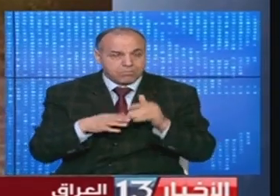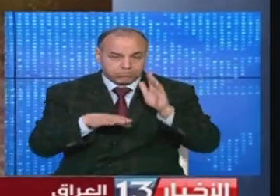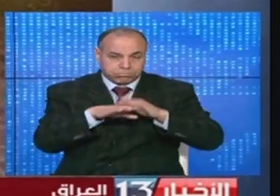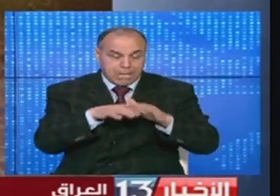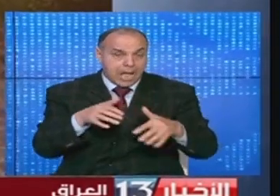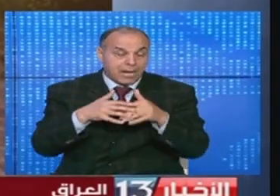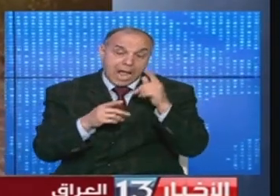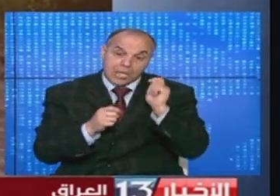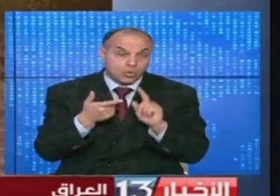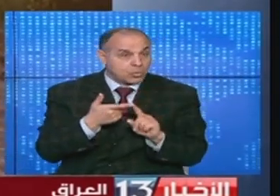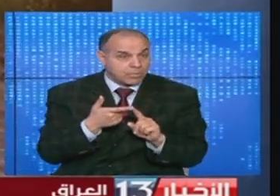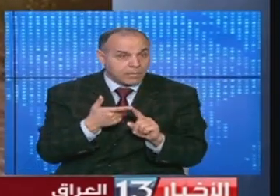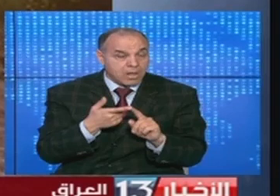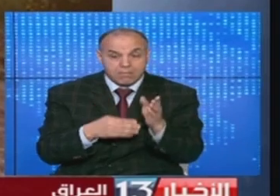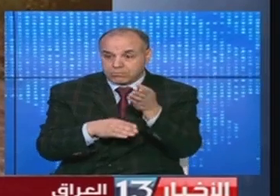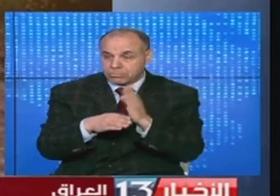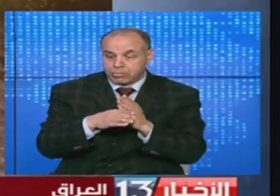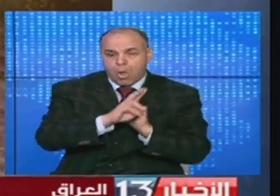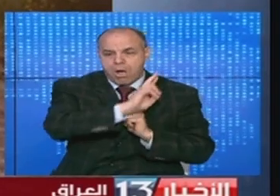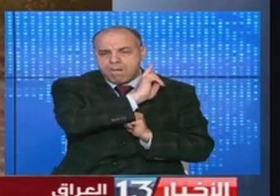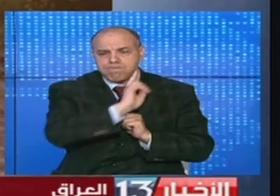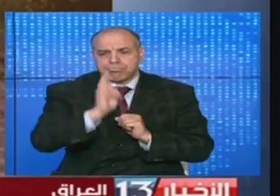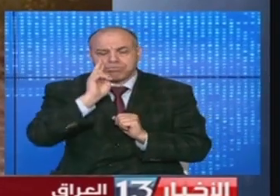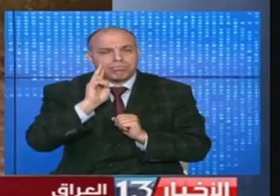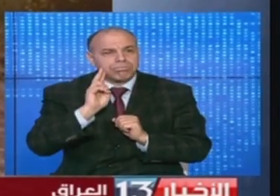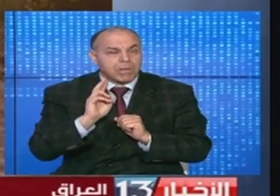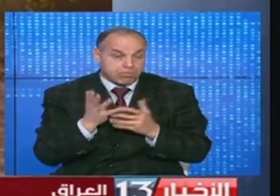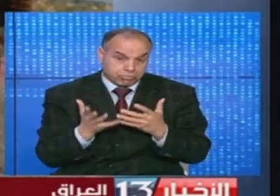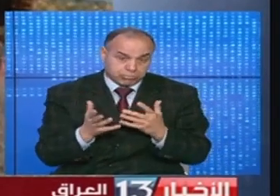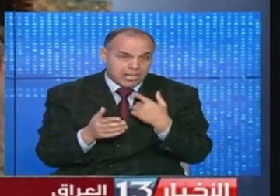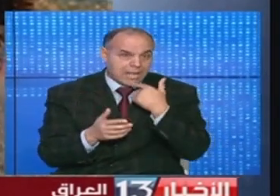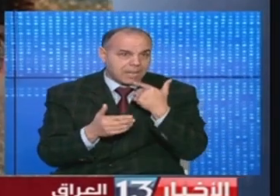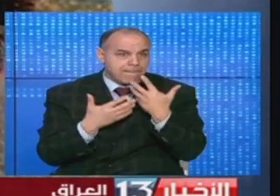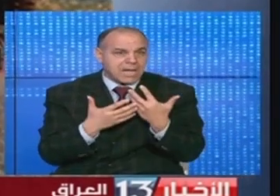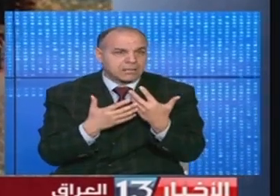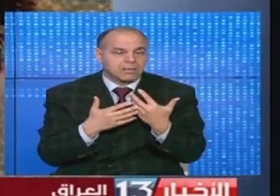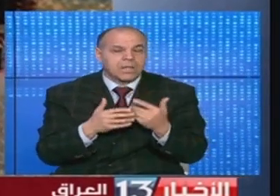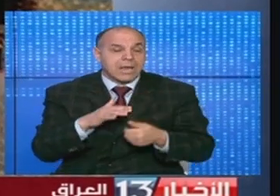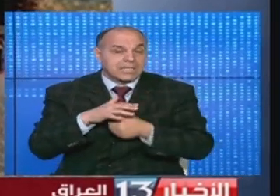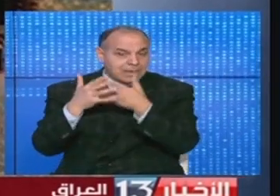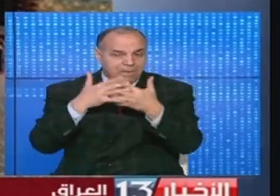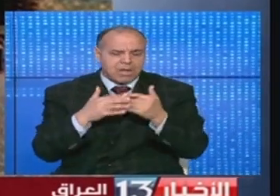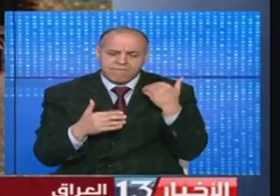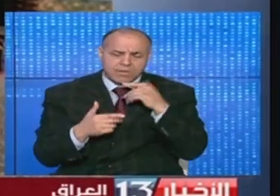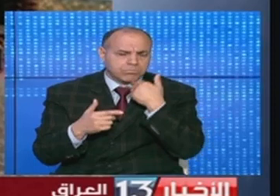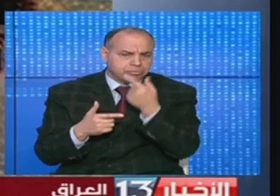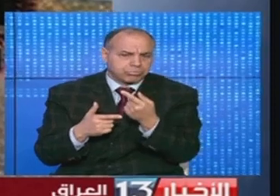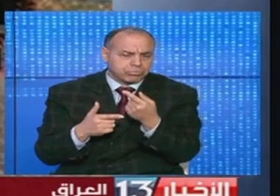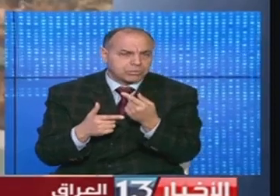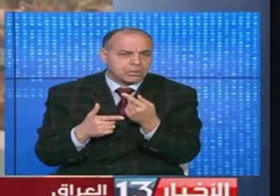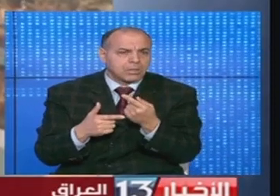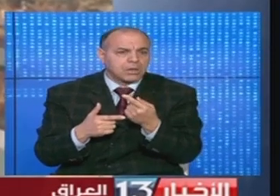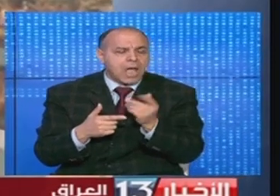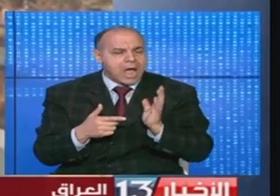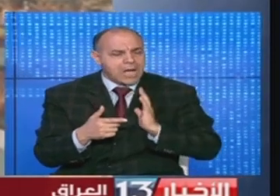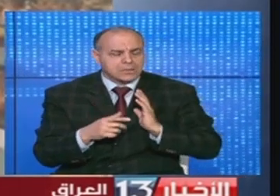الولايات المتحده مستعده للرد مجددا لازم الامر وذلك بعد ان سار على الرئيس الامريكي دونالد ام بتفويض